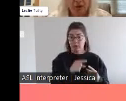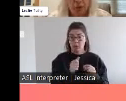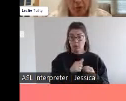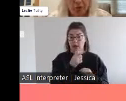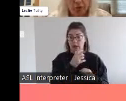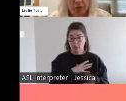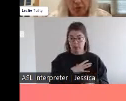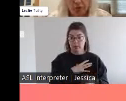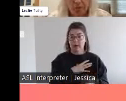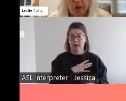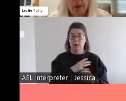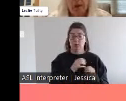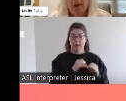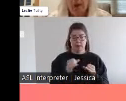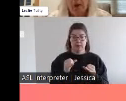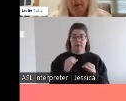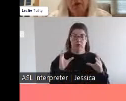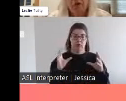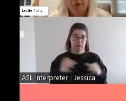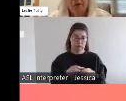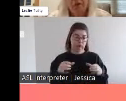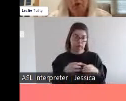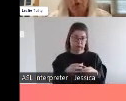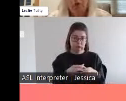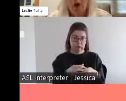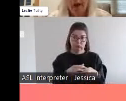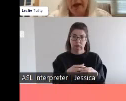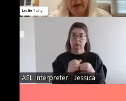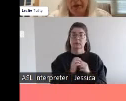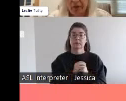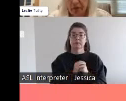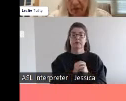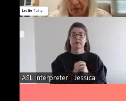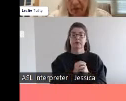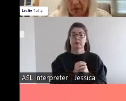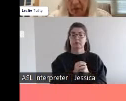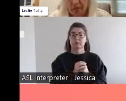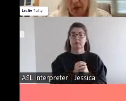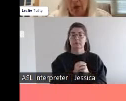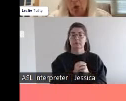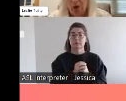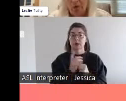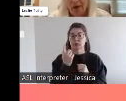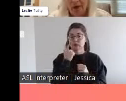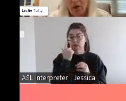Cela peut être fait, doit être fait avec les séances individuelles avec les femmes.